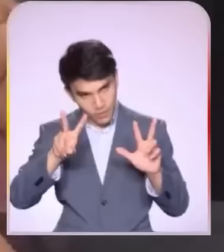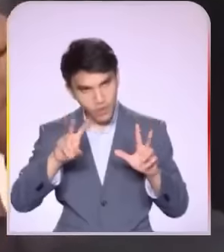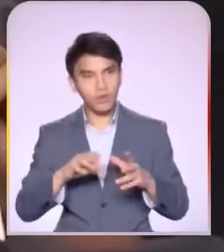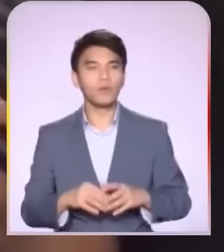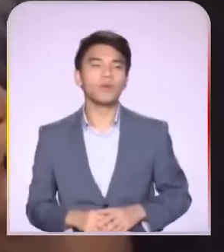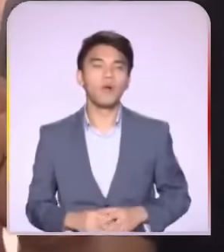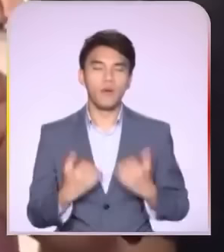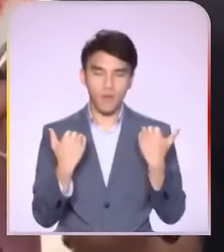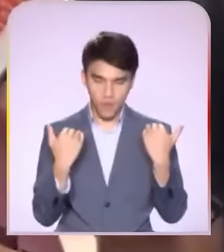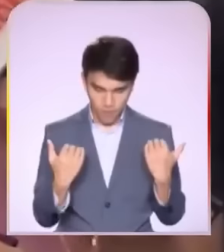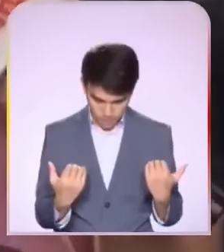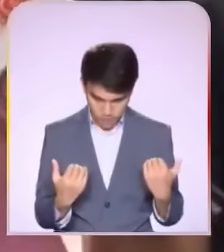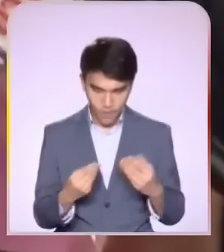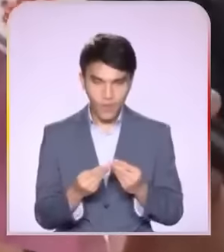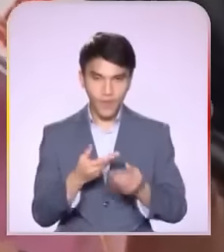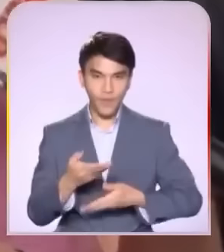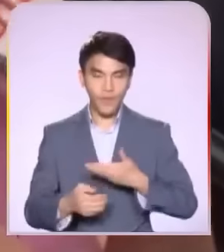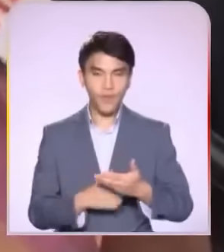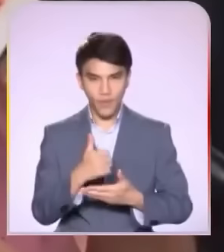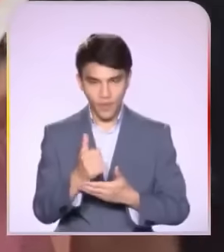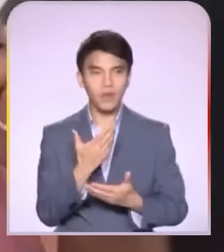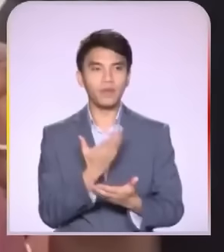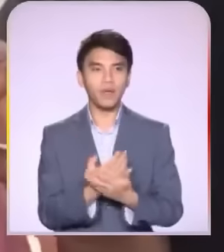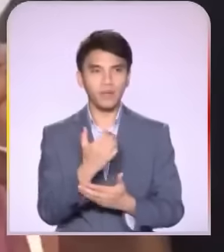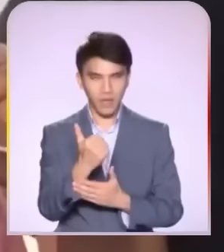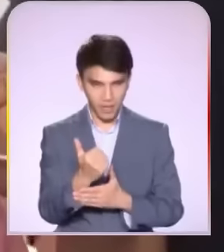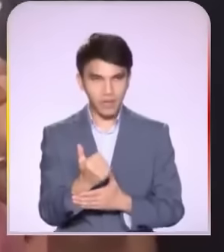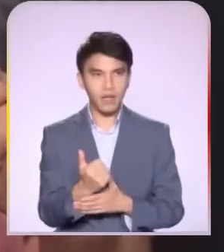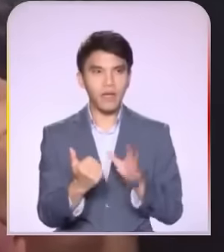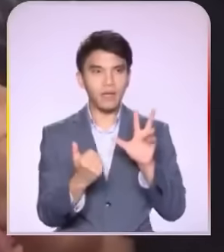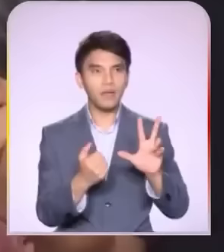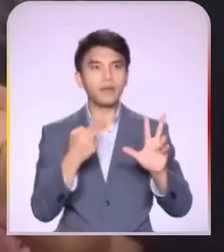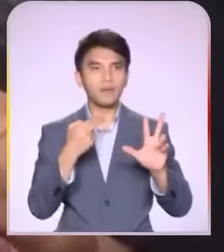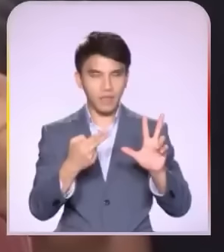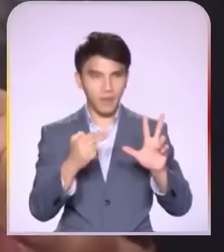33,332 บาทวันนี้เดินทางเอามาขายคืนเหมือนกันได้เงินกลับมา